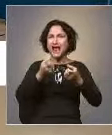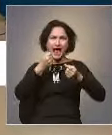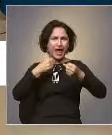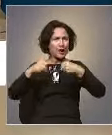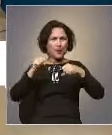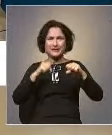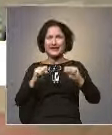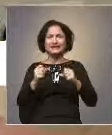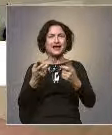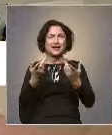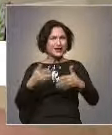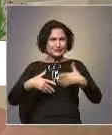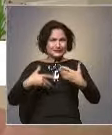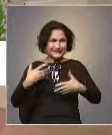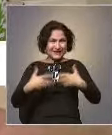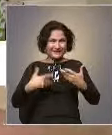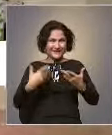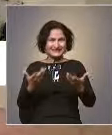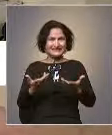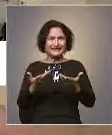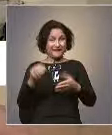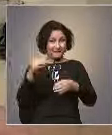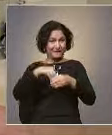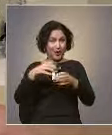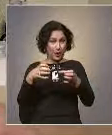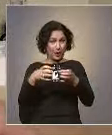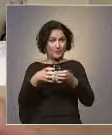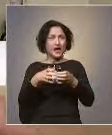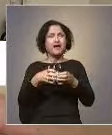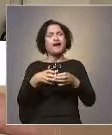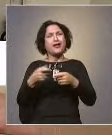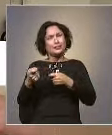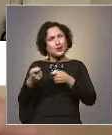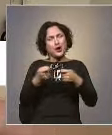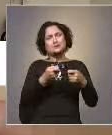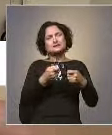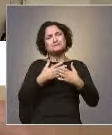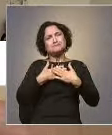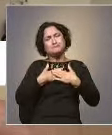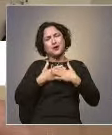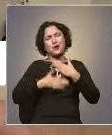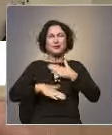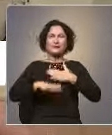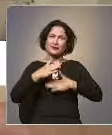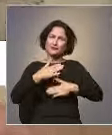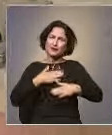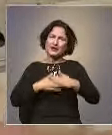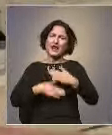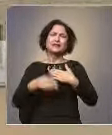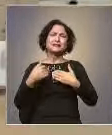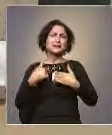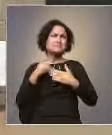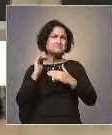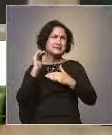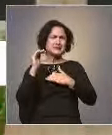че попаднахте в този клуб? Аеробиката ни носи удовлетворение от постигнатото до тук, да бъдем